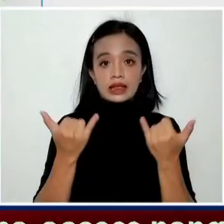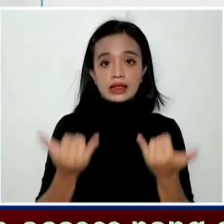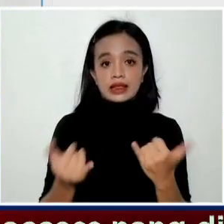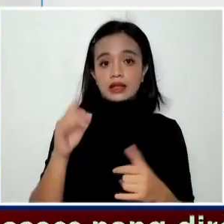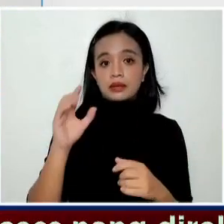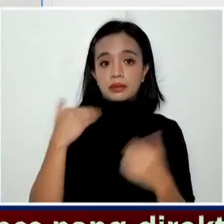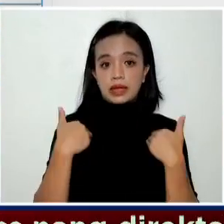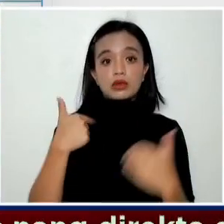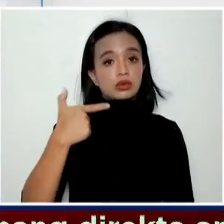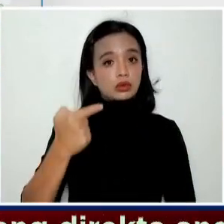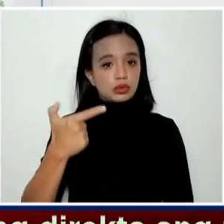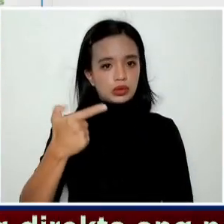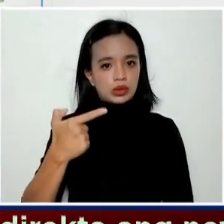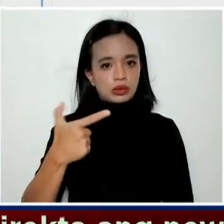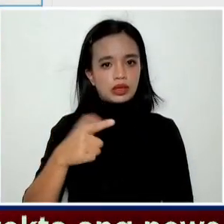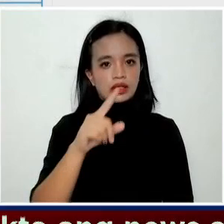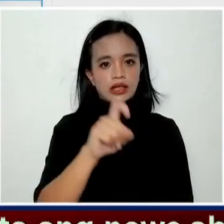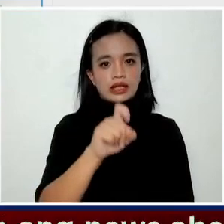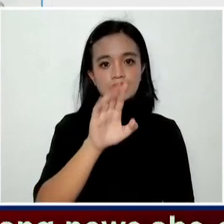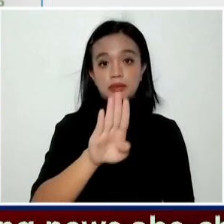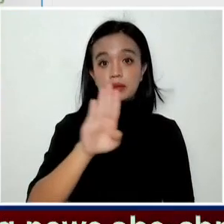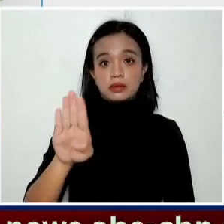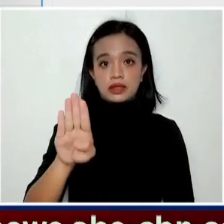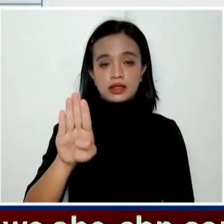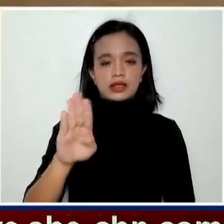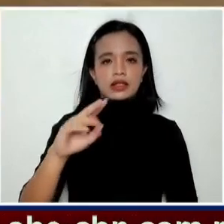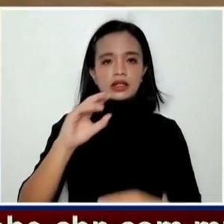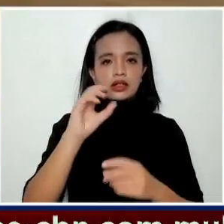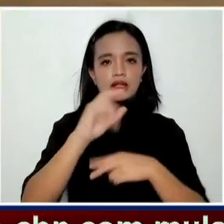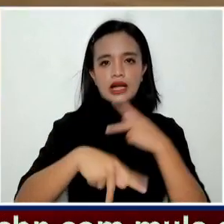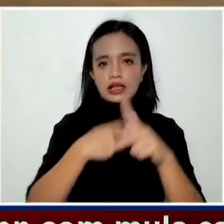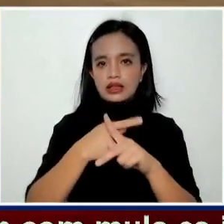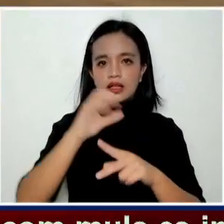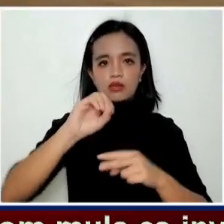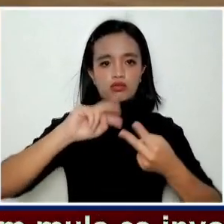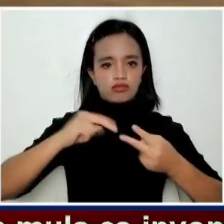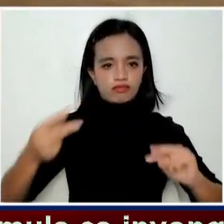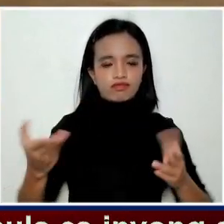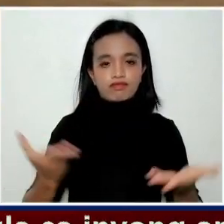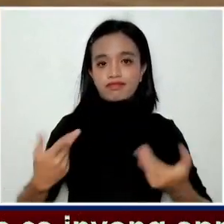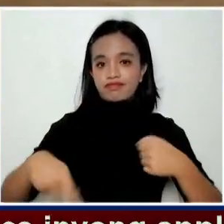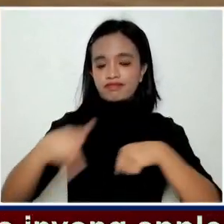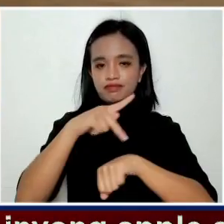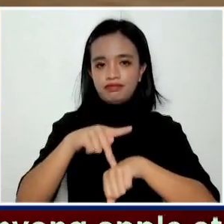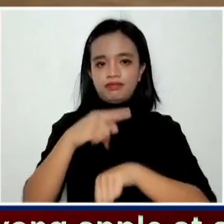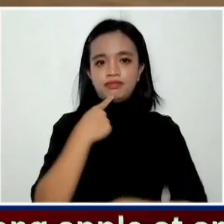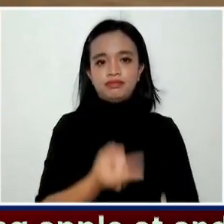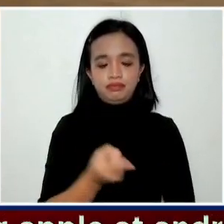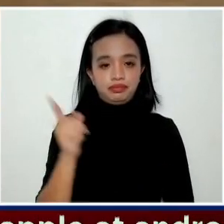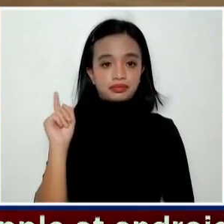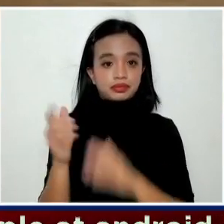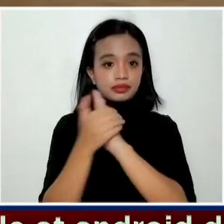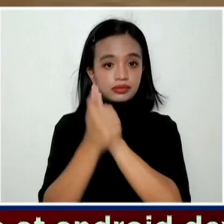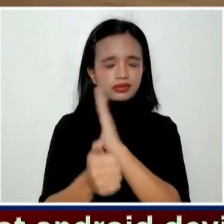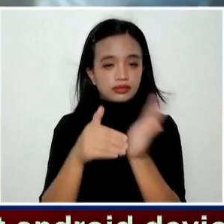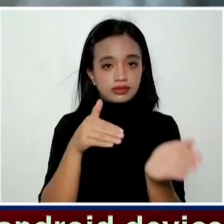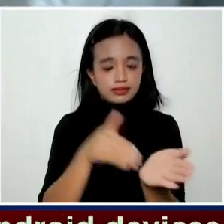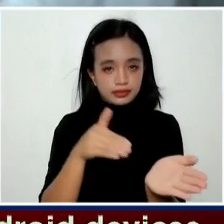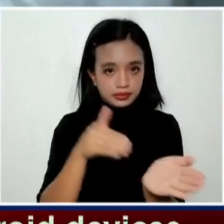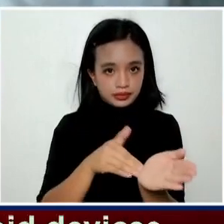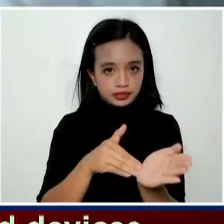21 kaso na ng XBB.2.3 sa Pilipinas. Ayon kay infectious disease expert Dr. Ron Jean